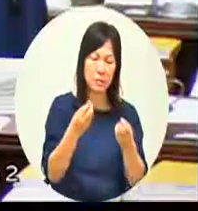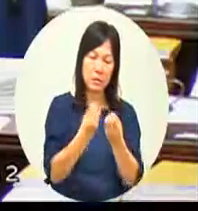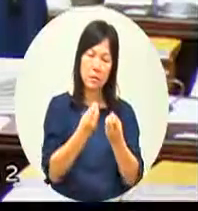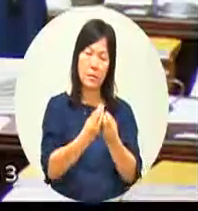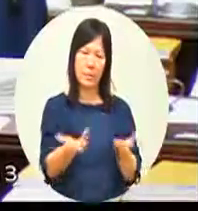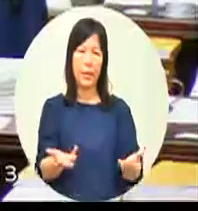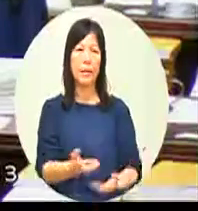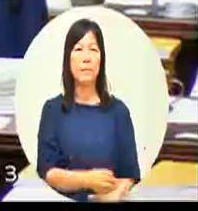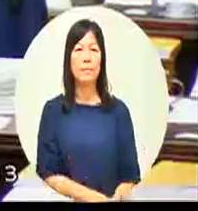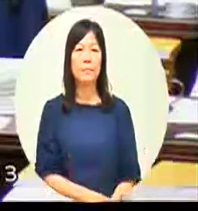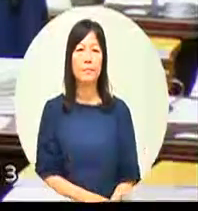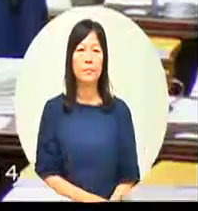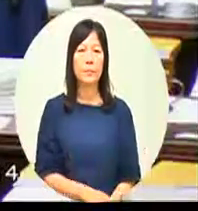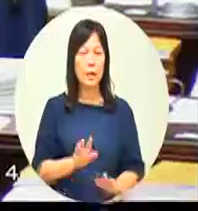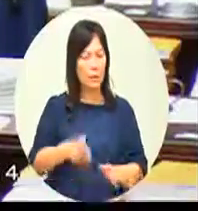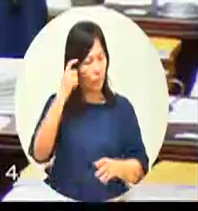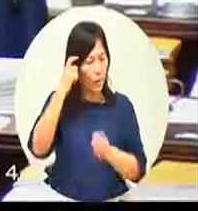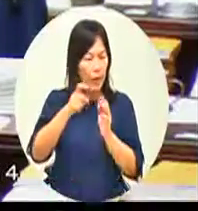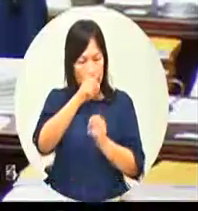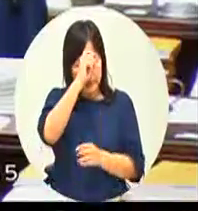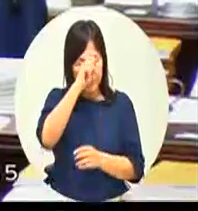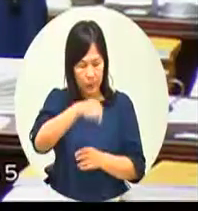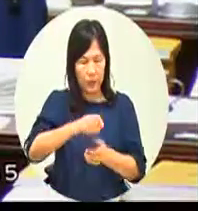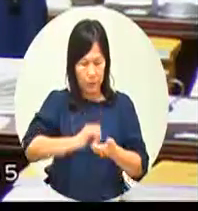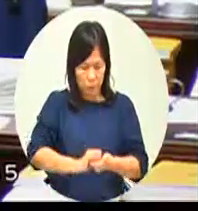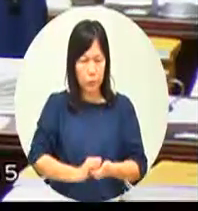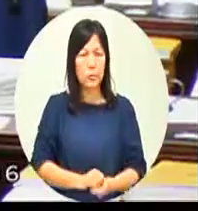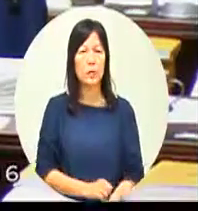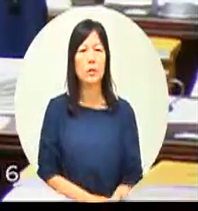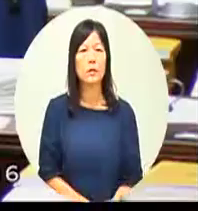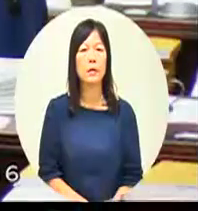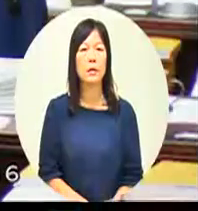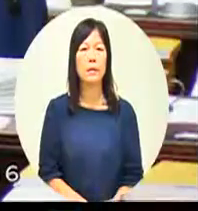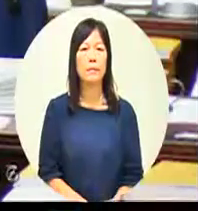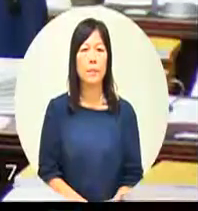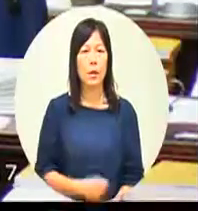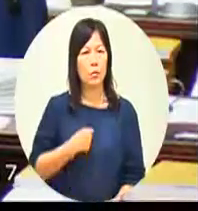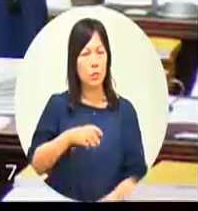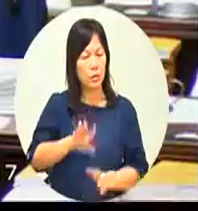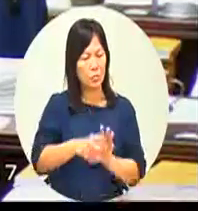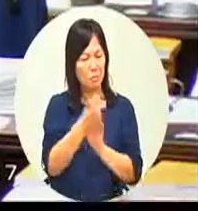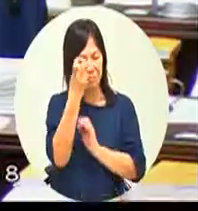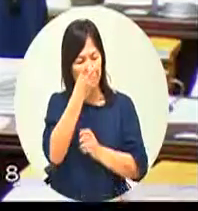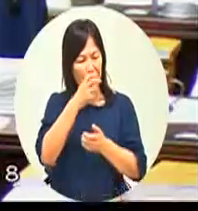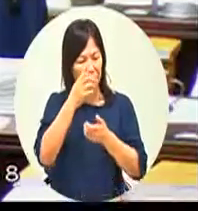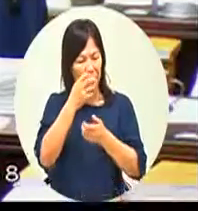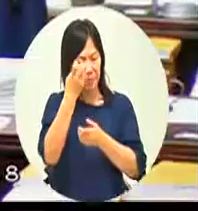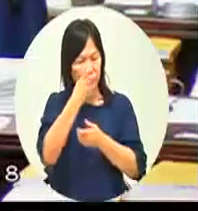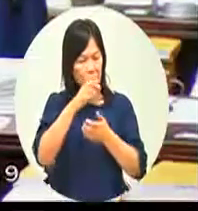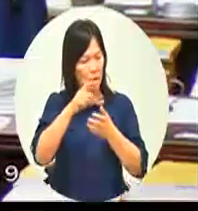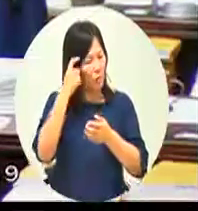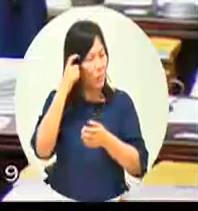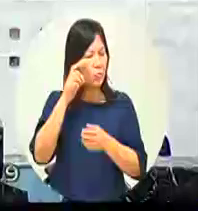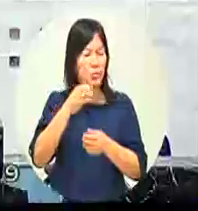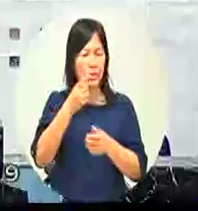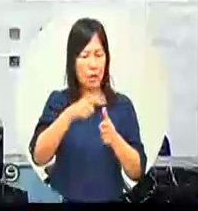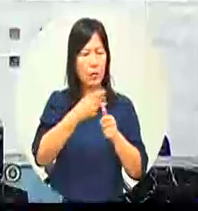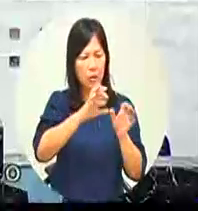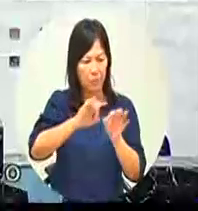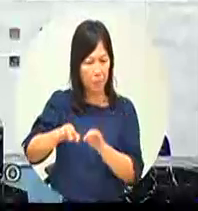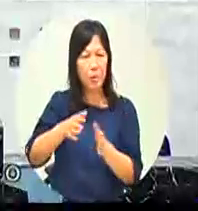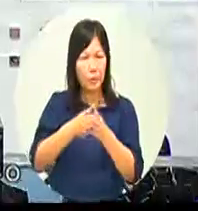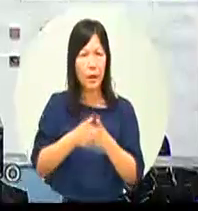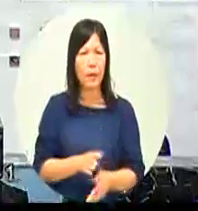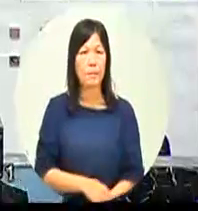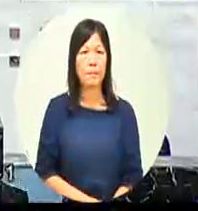告是这样的主张，所以这里我认为说这个要备查，我也认为应该要搁置。 谢谢周